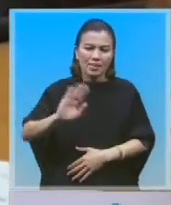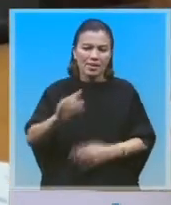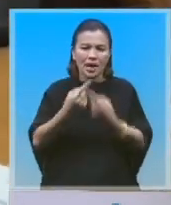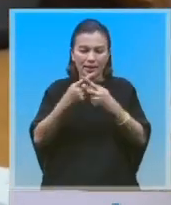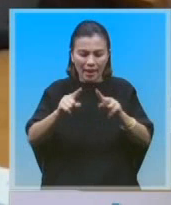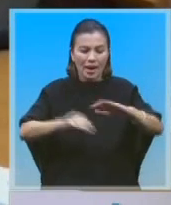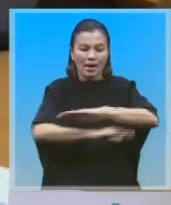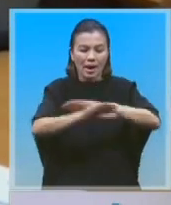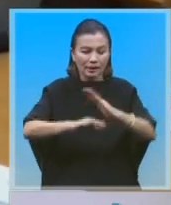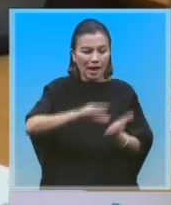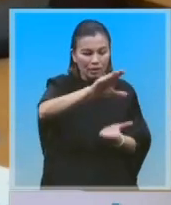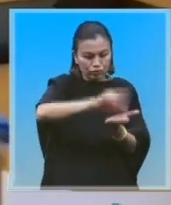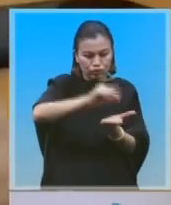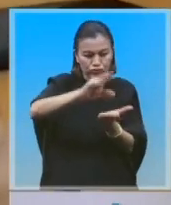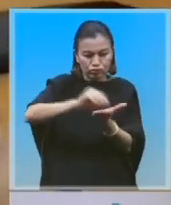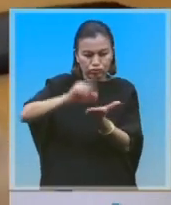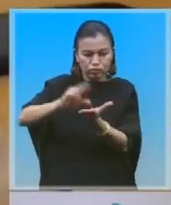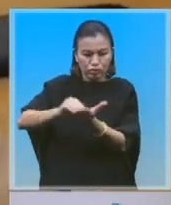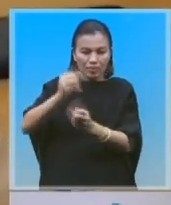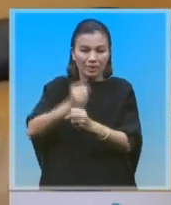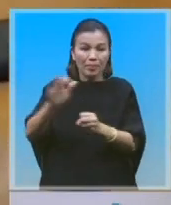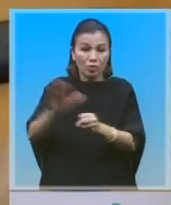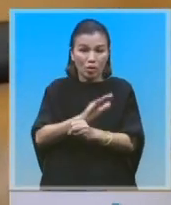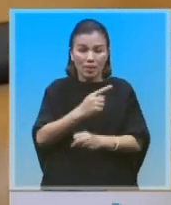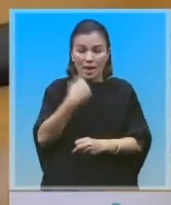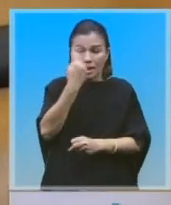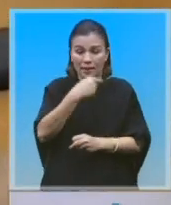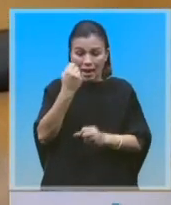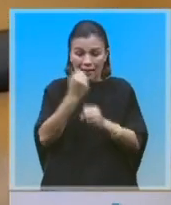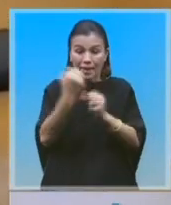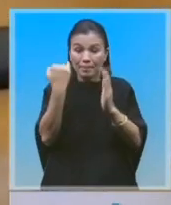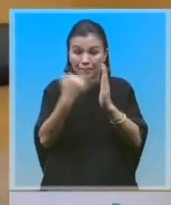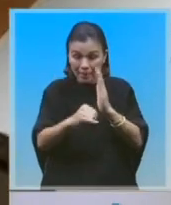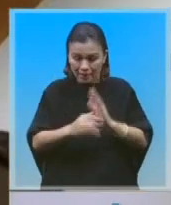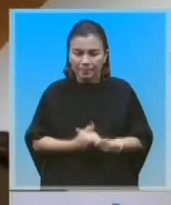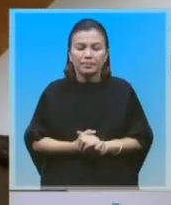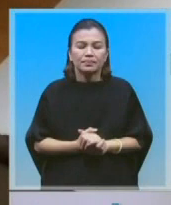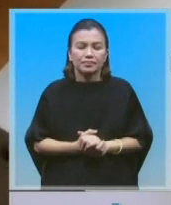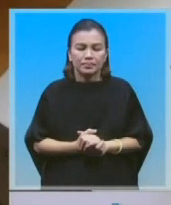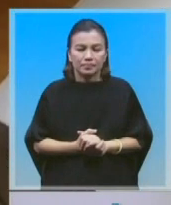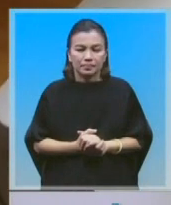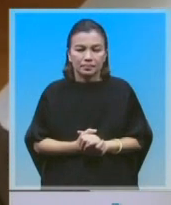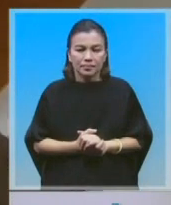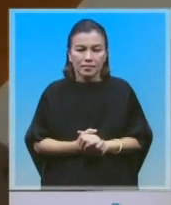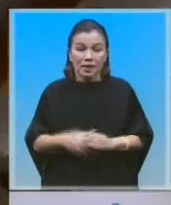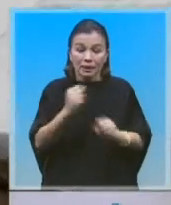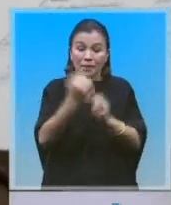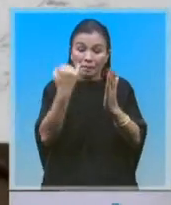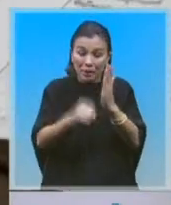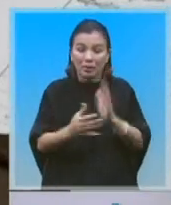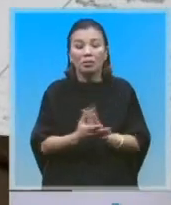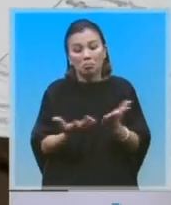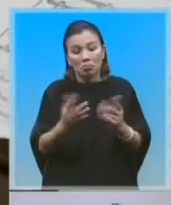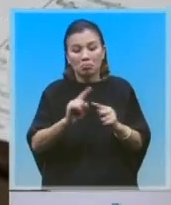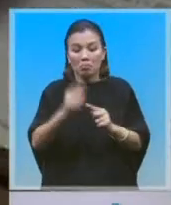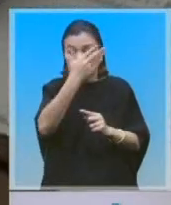านหลักฐานให้รัดกุมที่สุดหากพบว่ามีผู้กระทำความผิดนะครับหรือว่ากระทำผิดกฎหมายหรือว่ากระทำการใดโดยประมาทเป็นเหตุให้ผู้อื่น